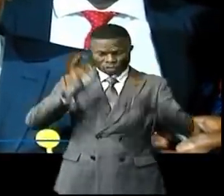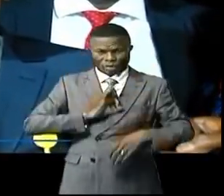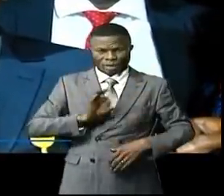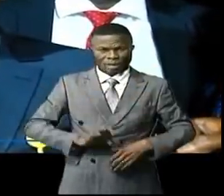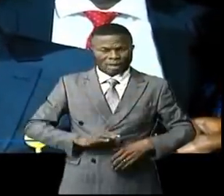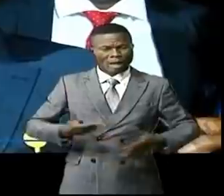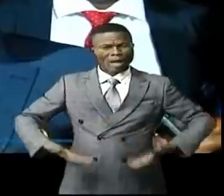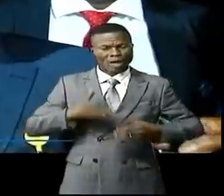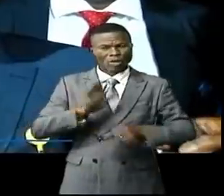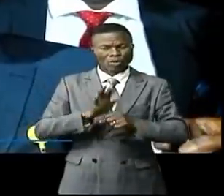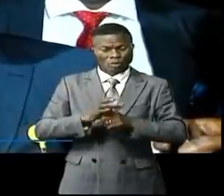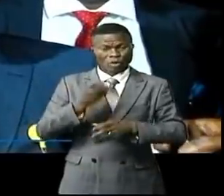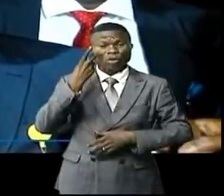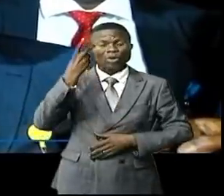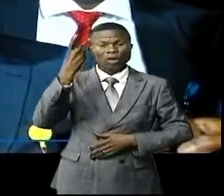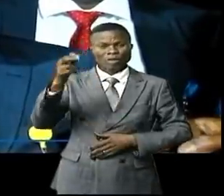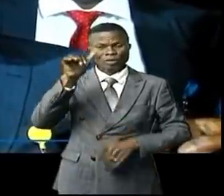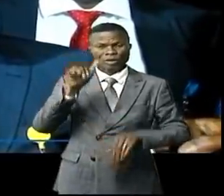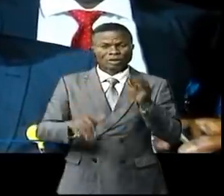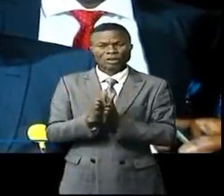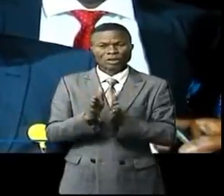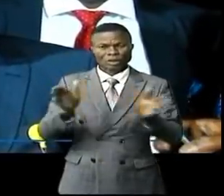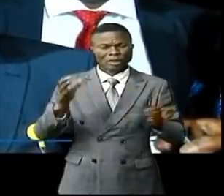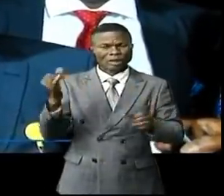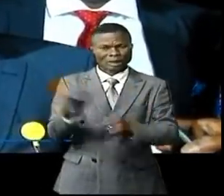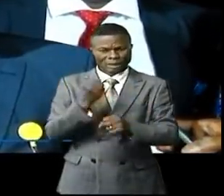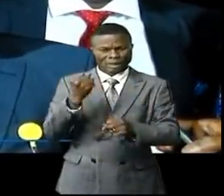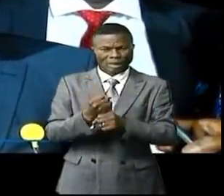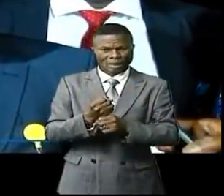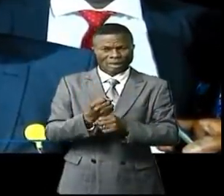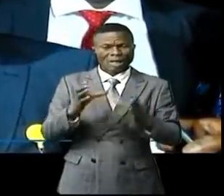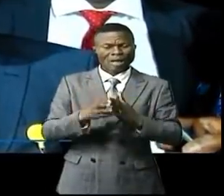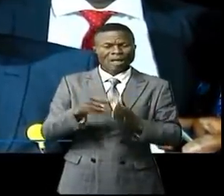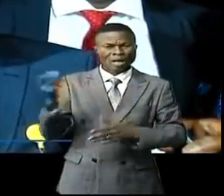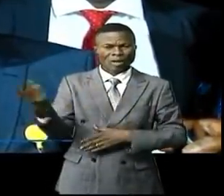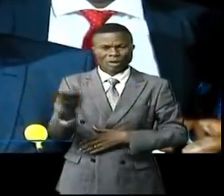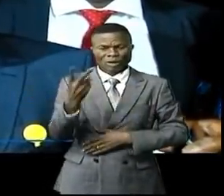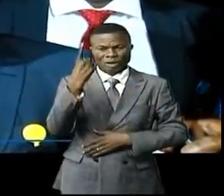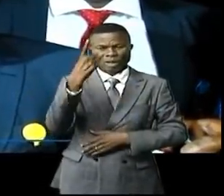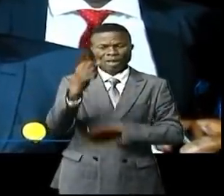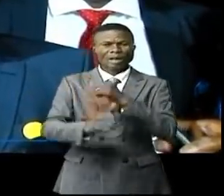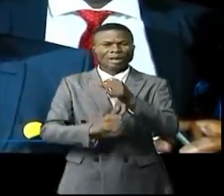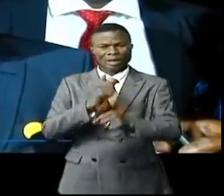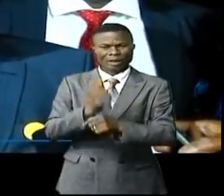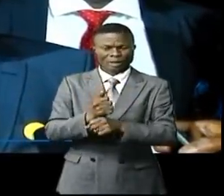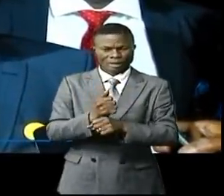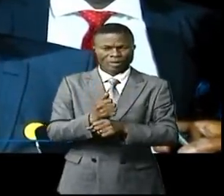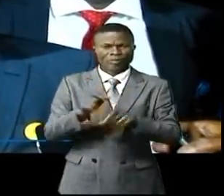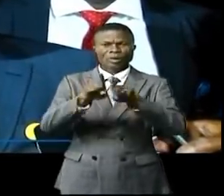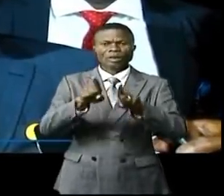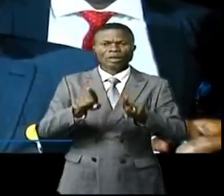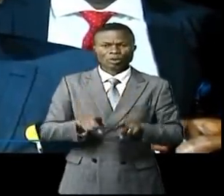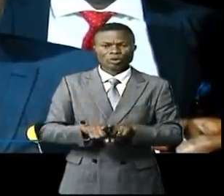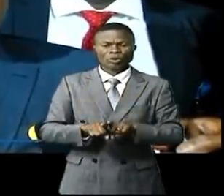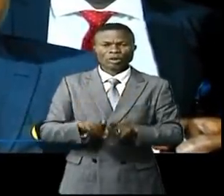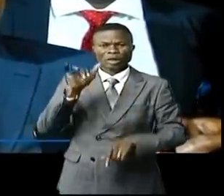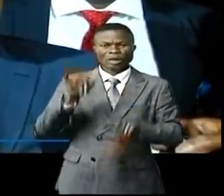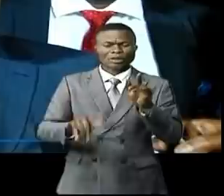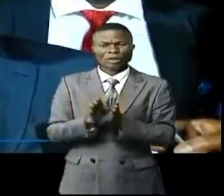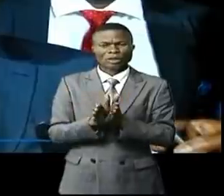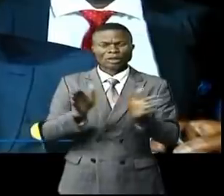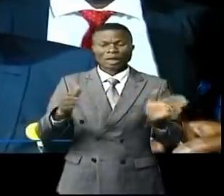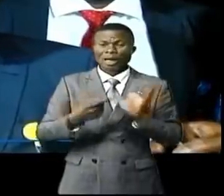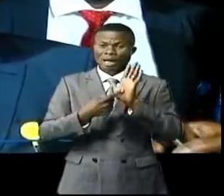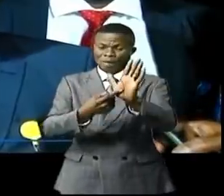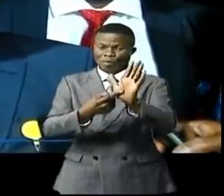Il a apprécié la vision du secrétaire exécutif qui va travailler avec lui pendant une année. Et le secrétaire exécutif a